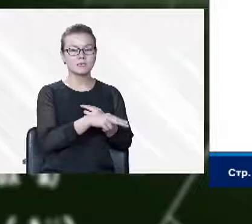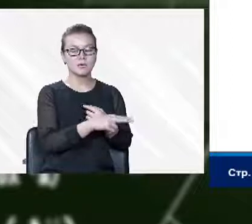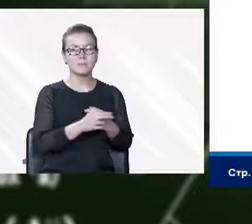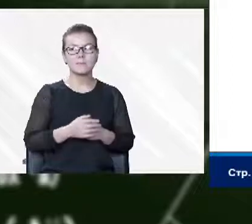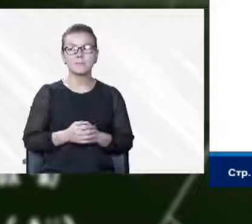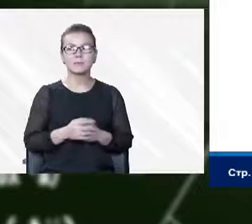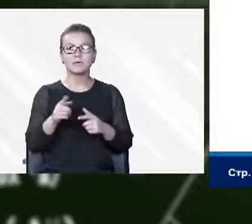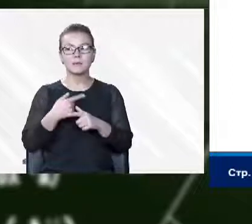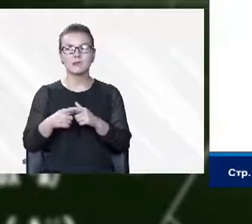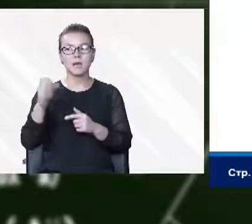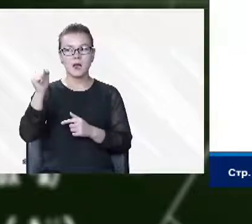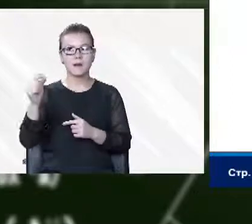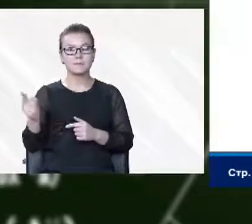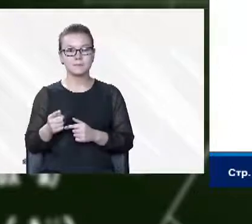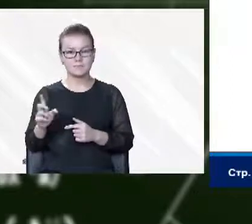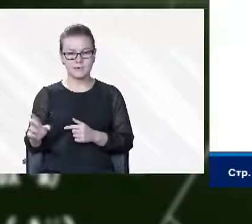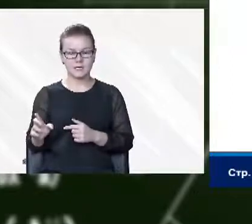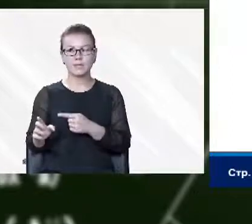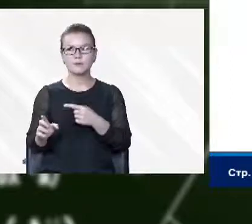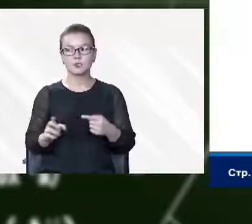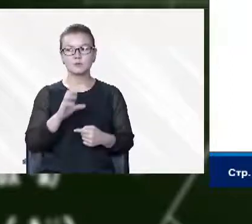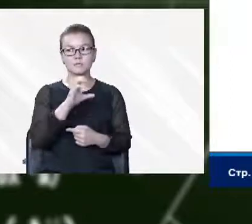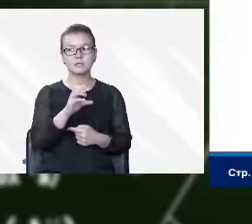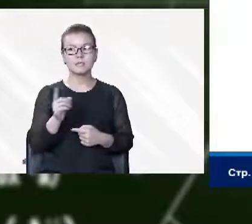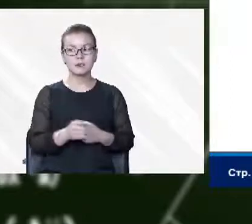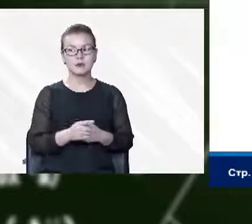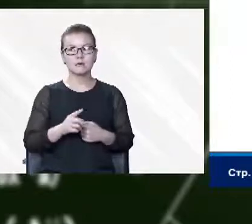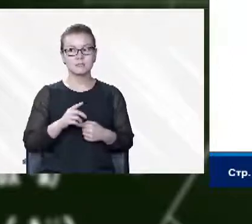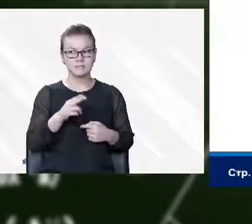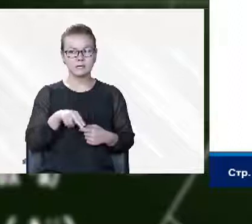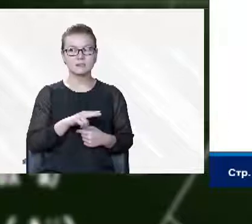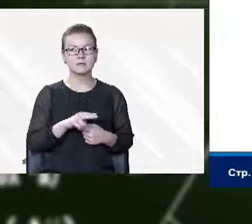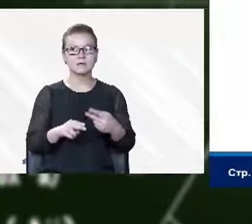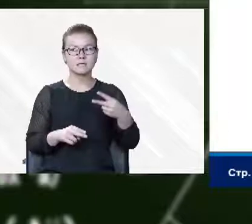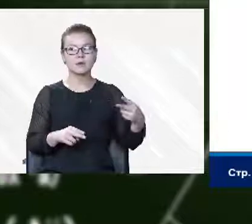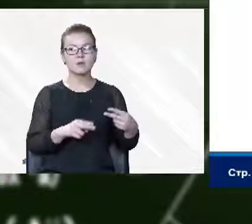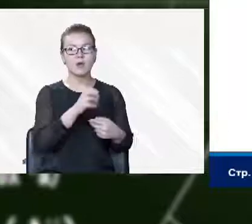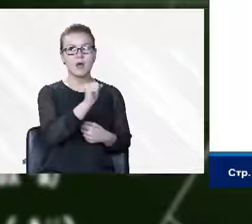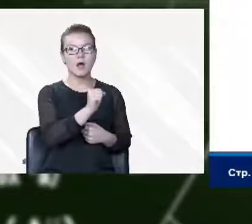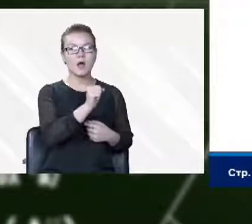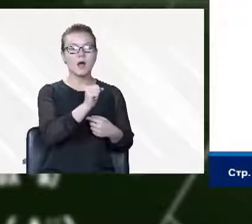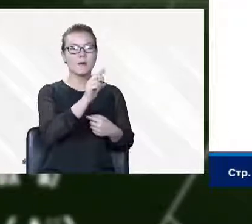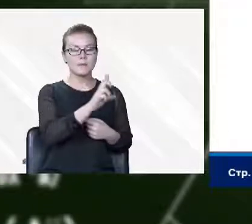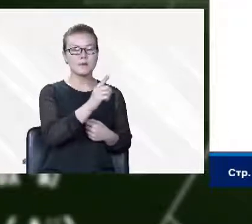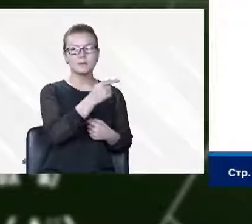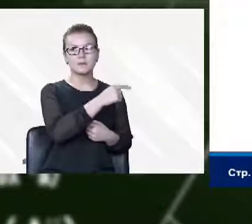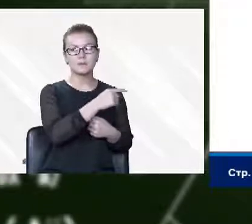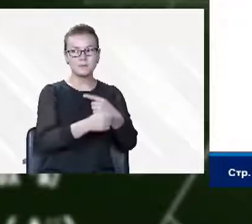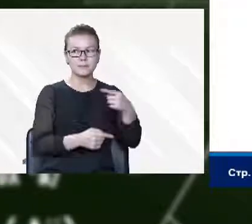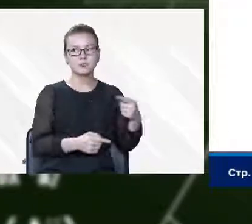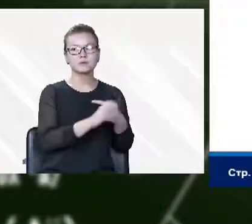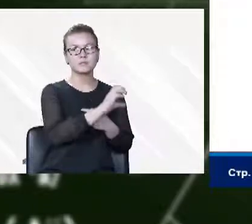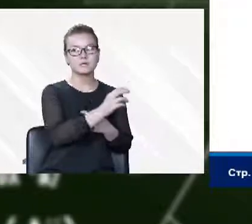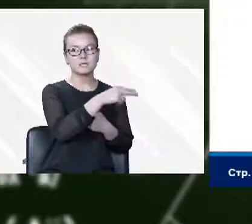Или а b минус c d равно а d минус c b деленное на b